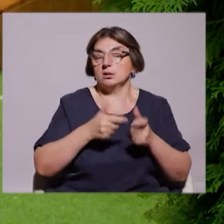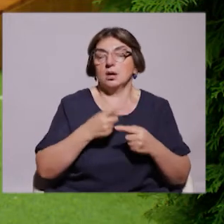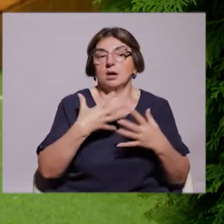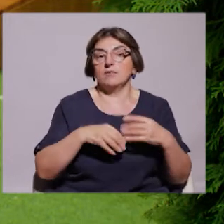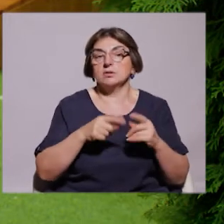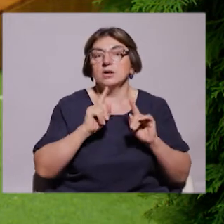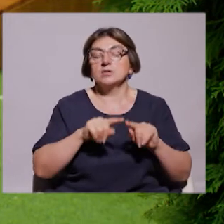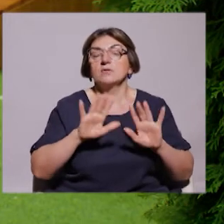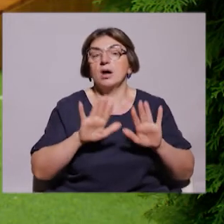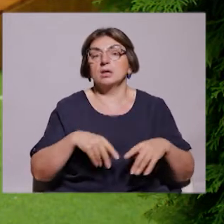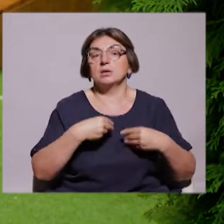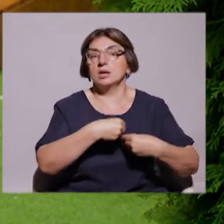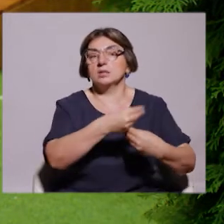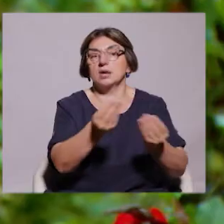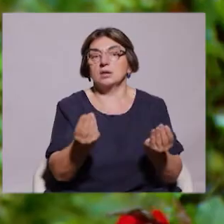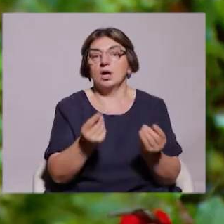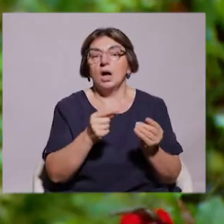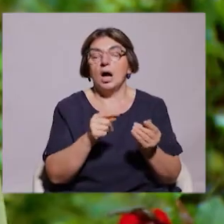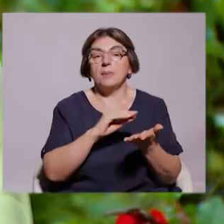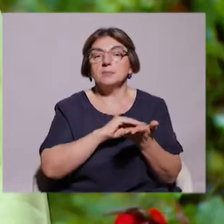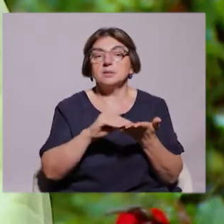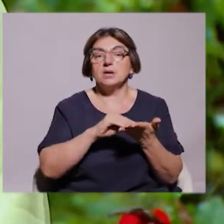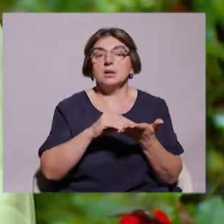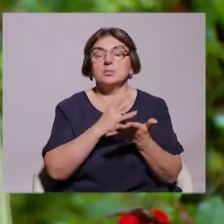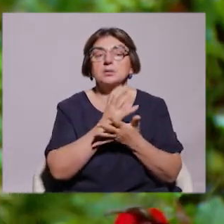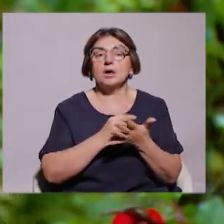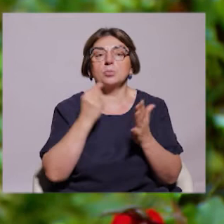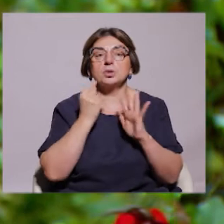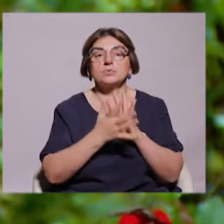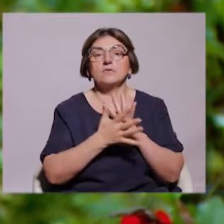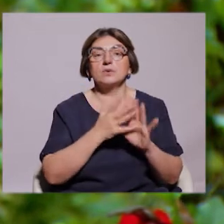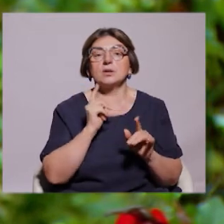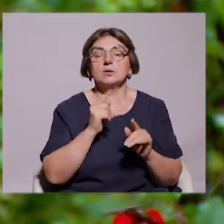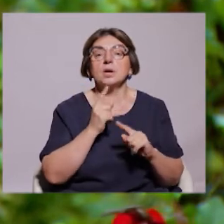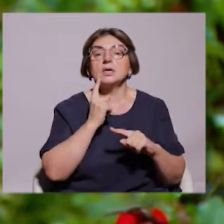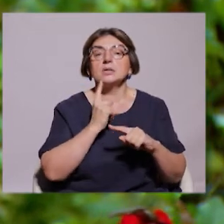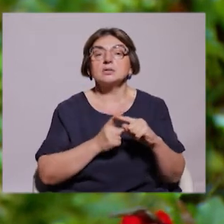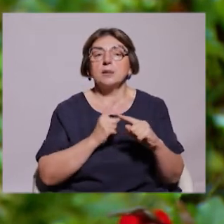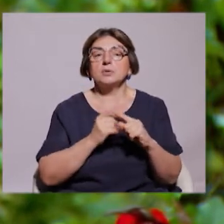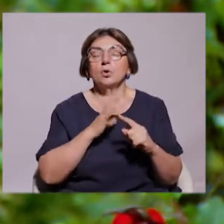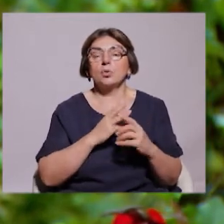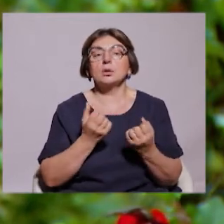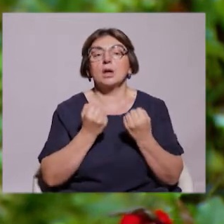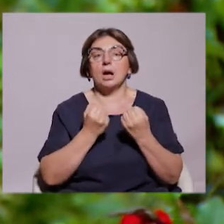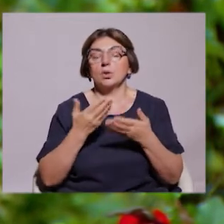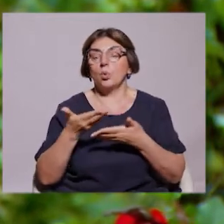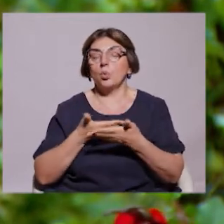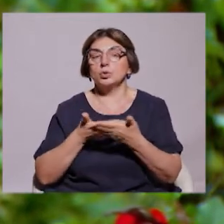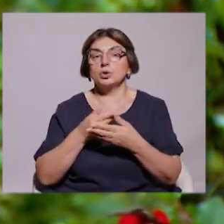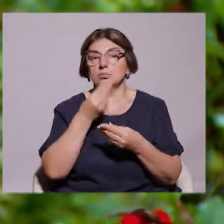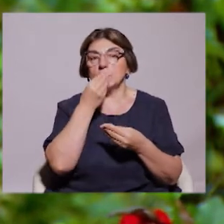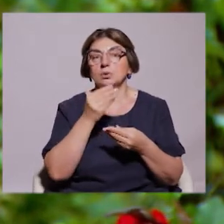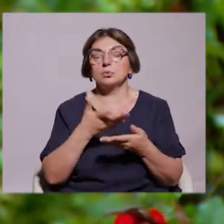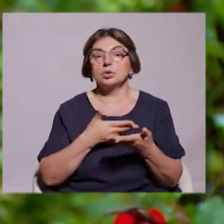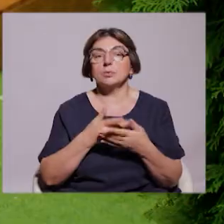რომ საბერძნეთთან ჰქონდა მჭიდრო ურთიერთობა. გარდა ამ წერილობითი წყაროებისა, არსებობს თუ არა სხვა დამადასტურებელი ფაქტი ბერძნებისა და